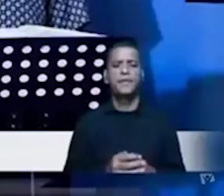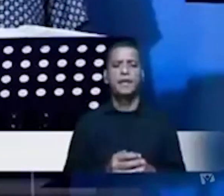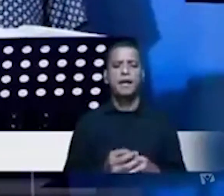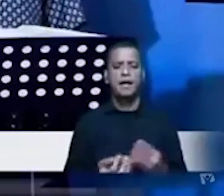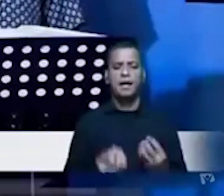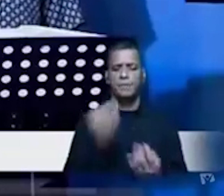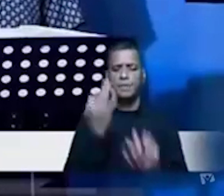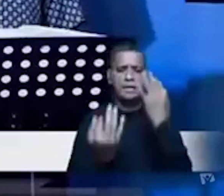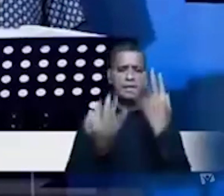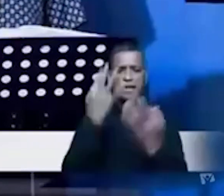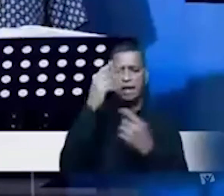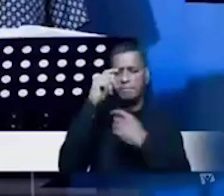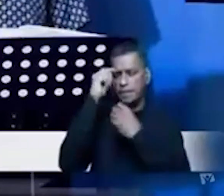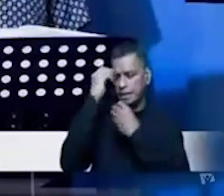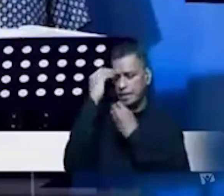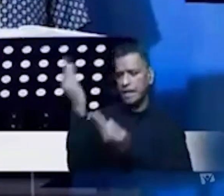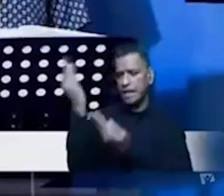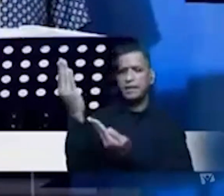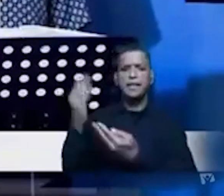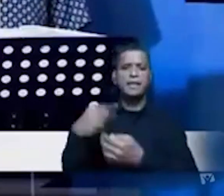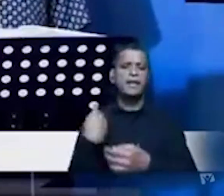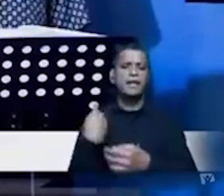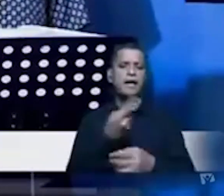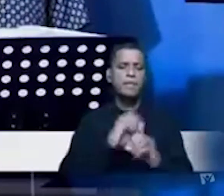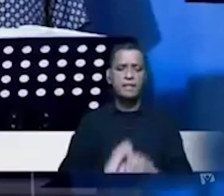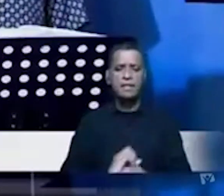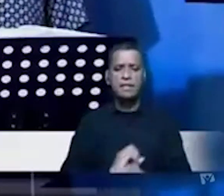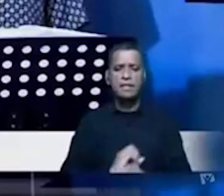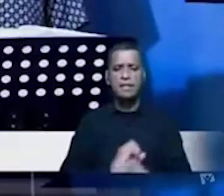api pengabdian kita